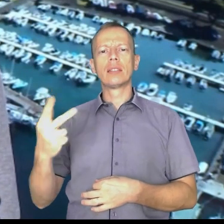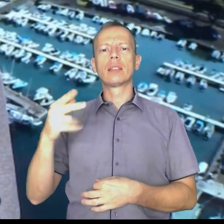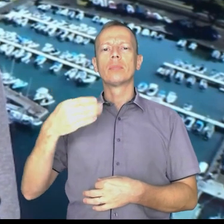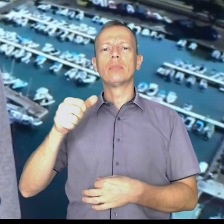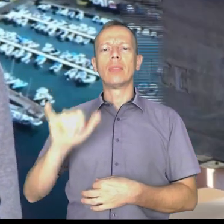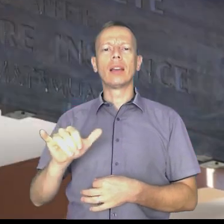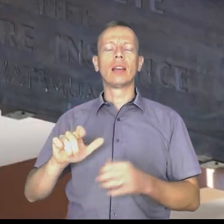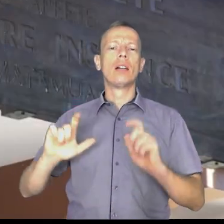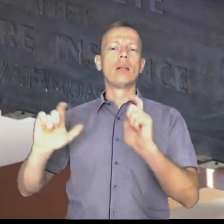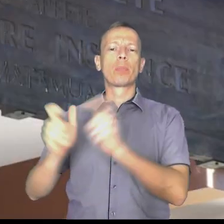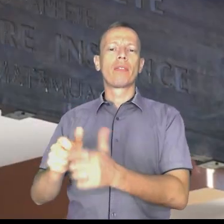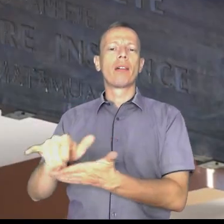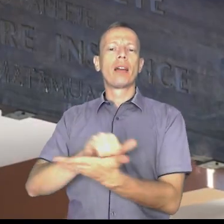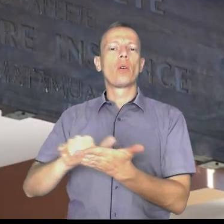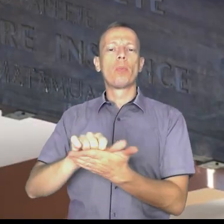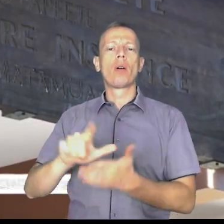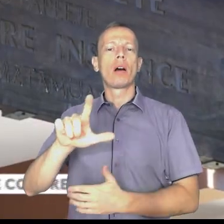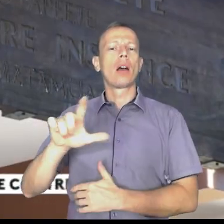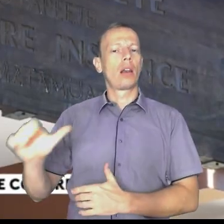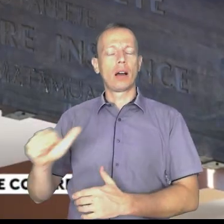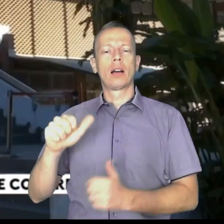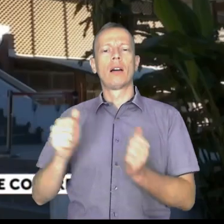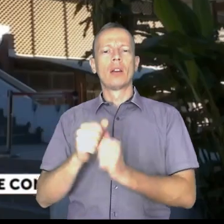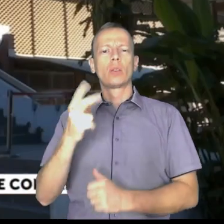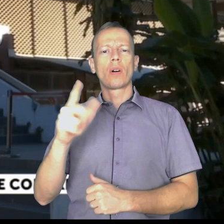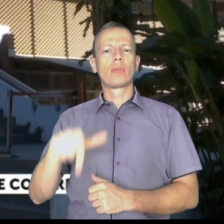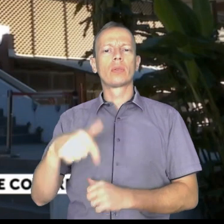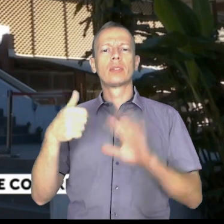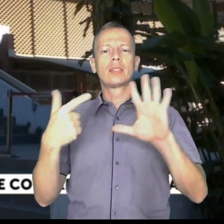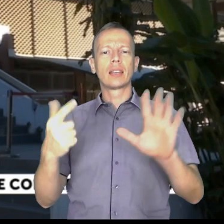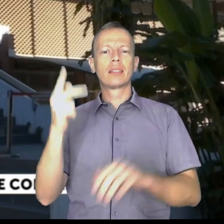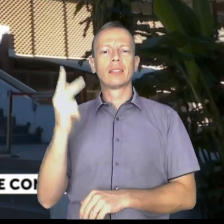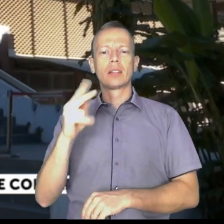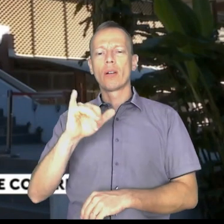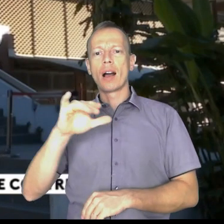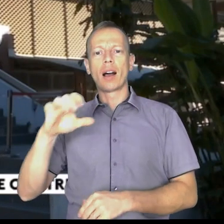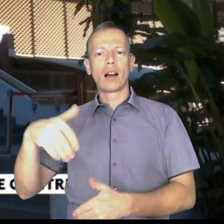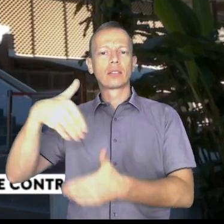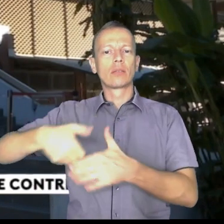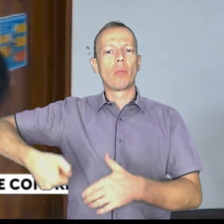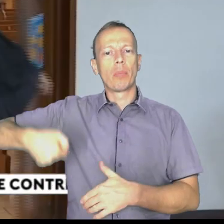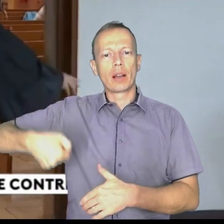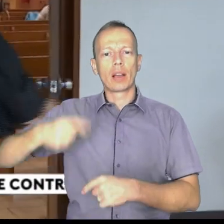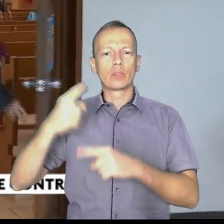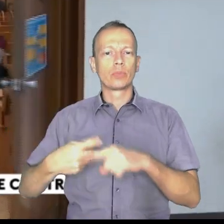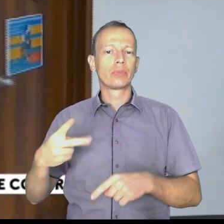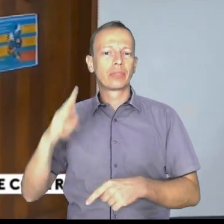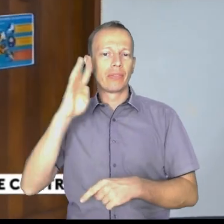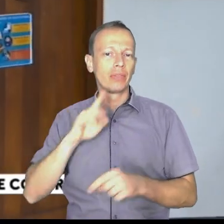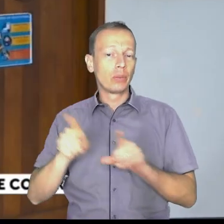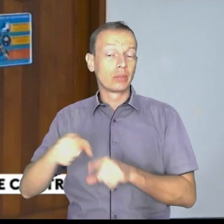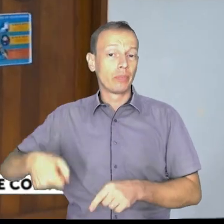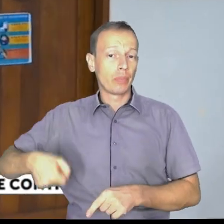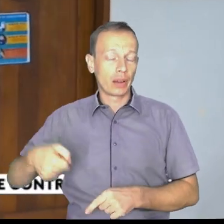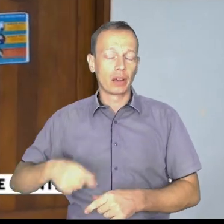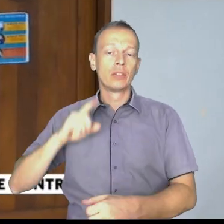été arrêté à l'aéroport de Los Angeles avec 3,7 kilos d'ice dissimulés dans ses bagages ainsi que ceux de sa fille, avait été condamné